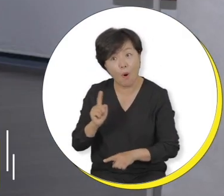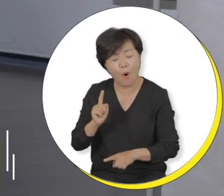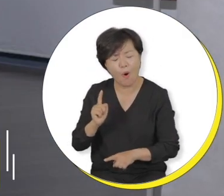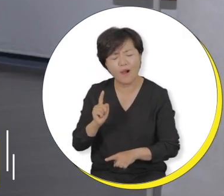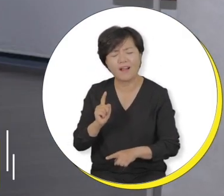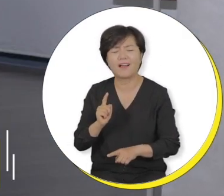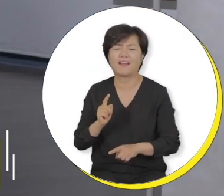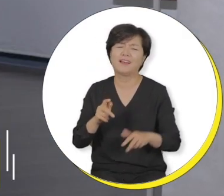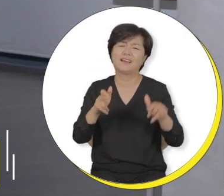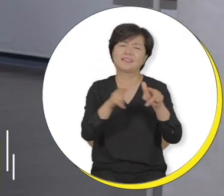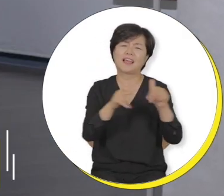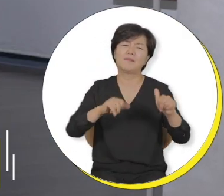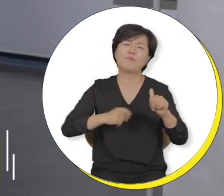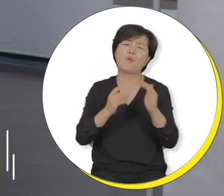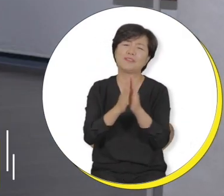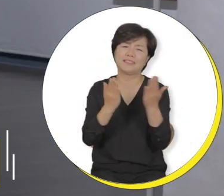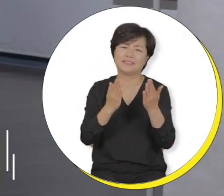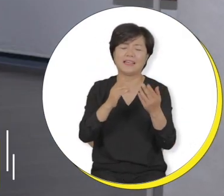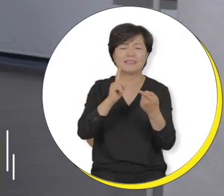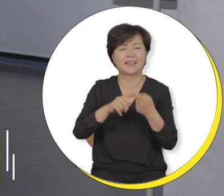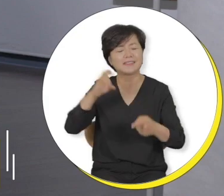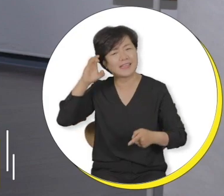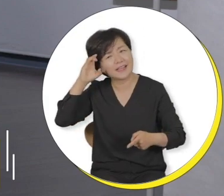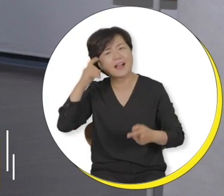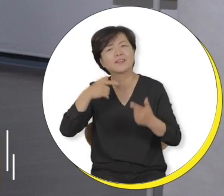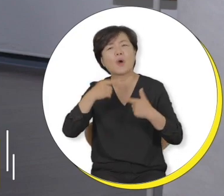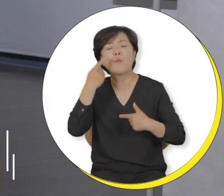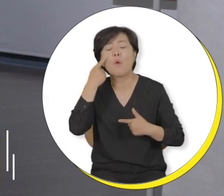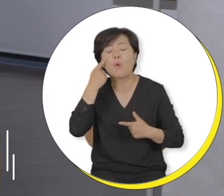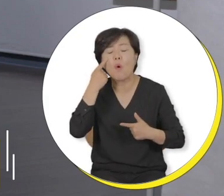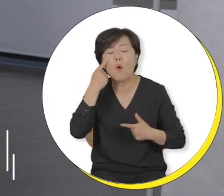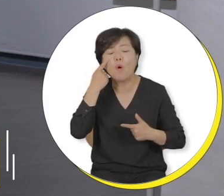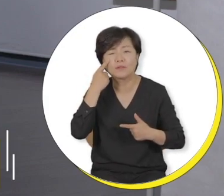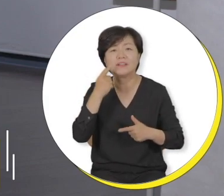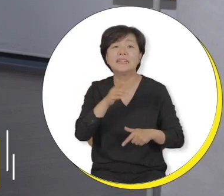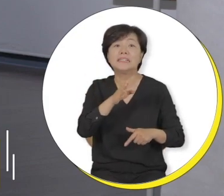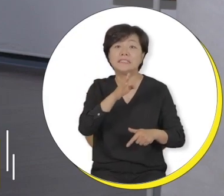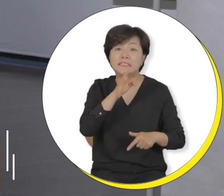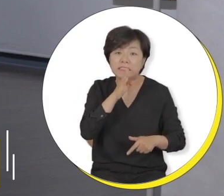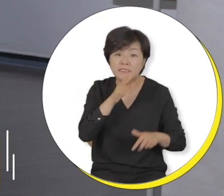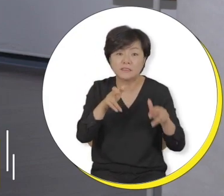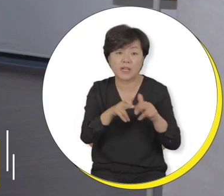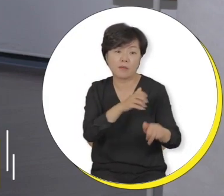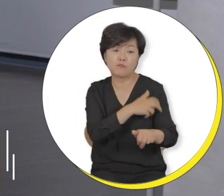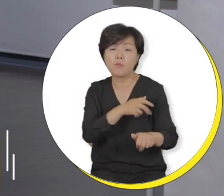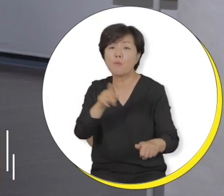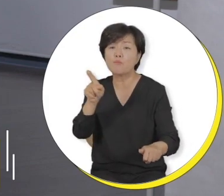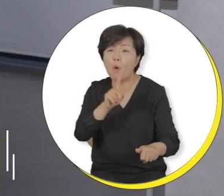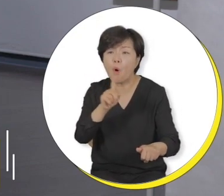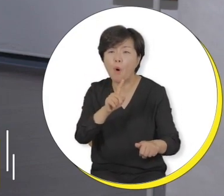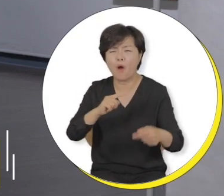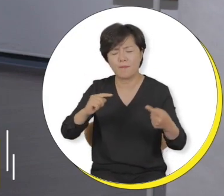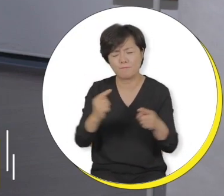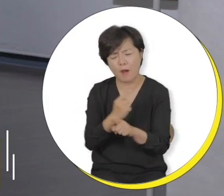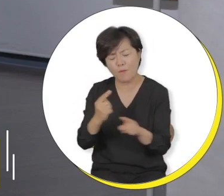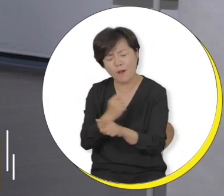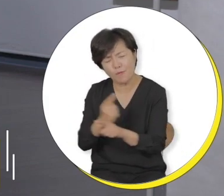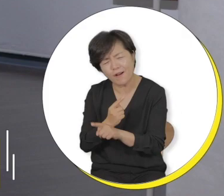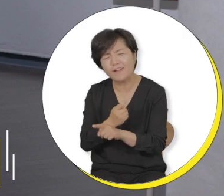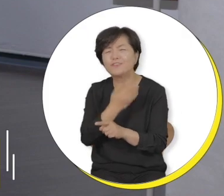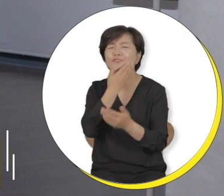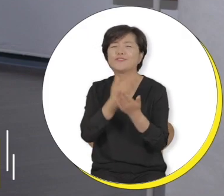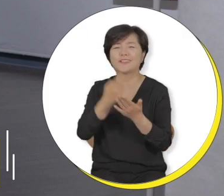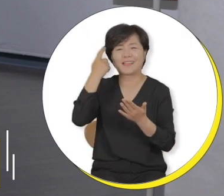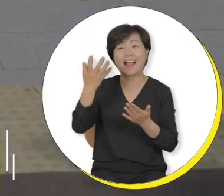할 점이라면 이제 당사자 선생님들의 의견을 좀 들어보거나 아니면 실제로 그분들이 불편하지 않게끔 그런 개선을 하는 게